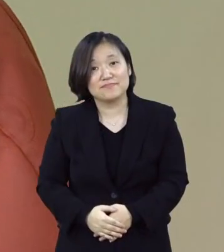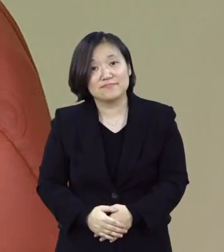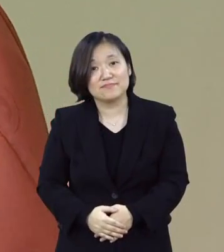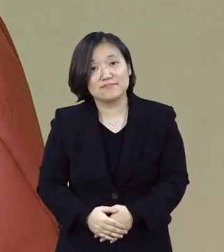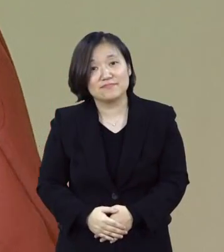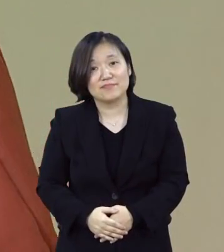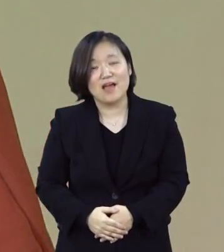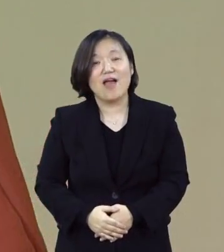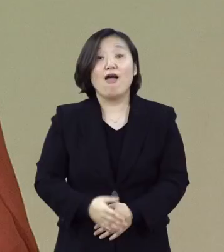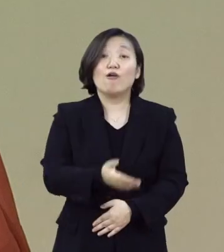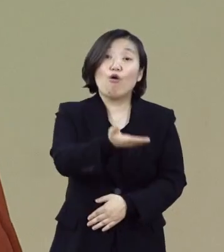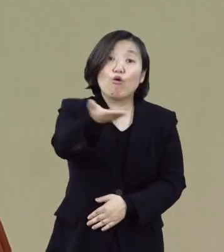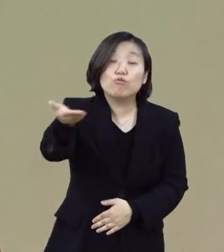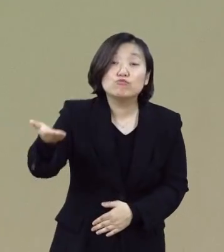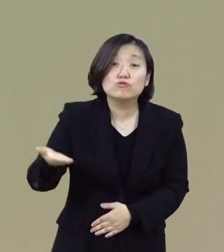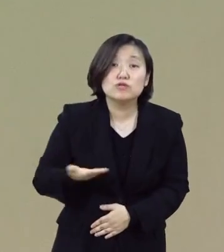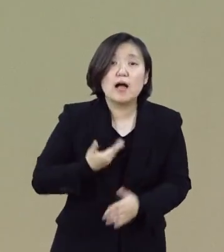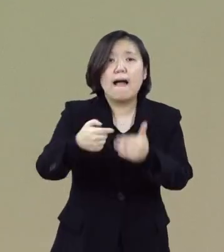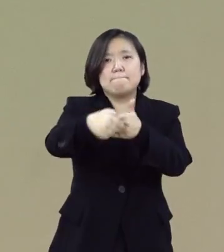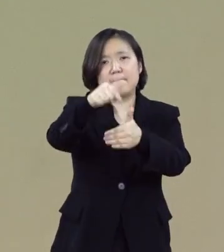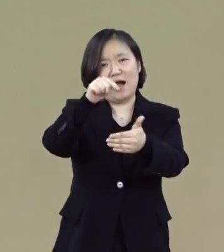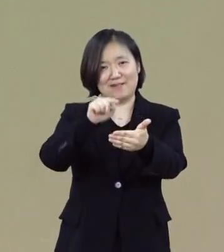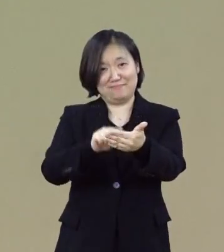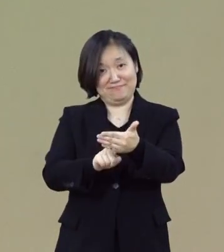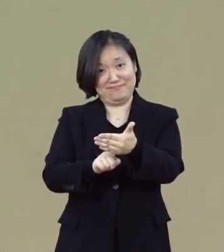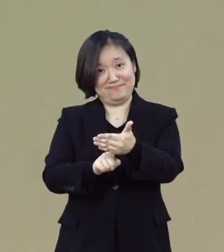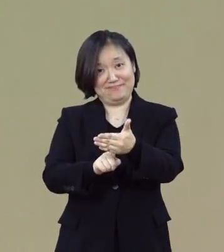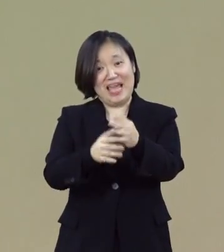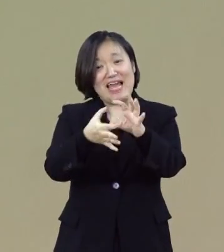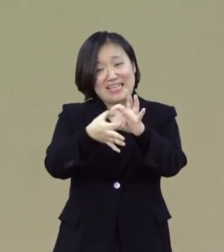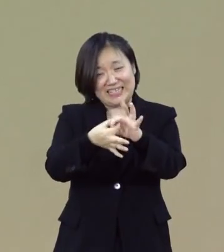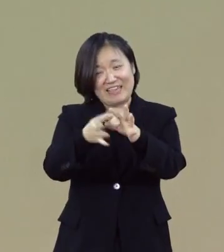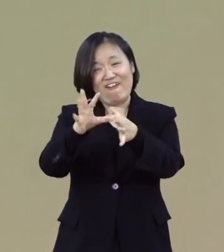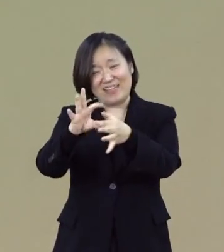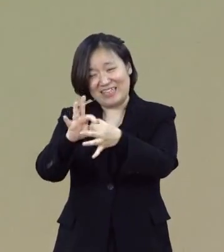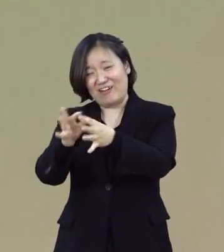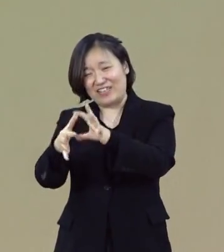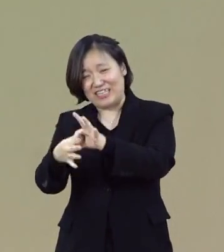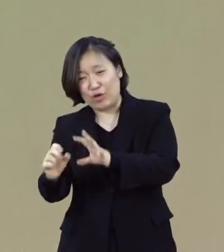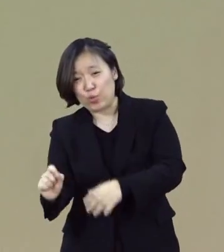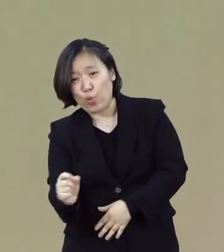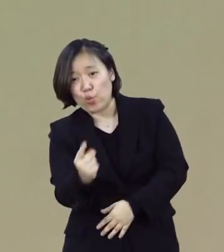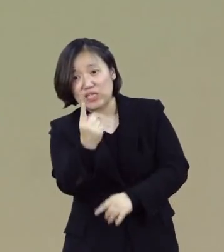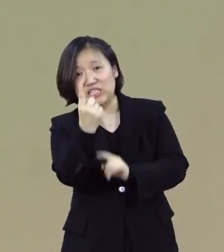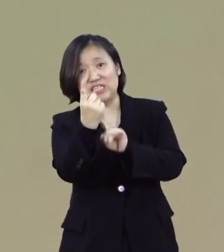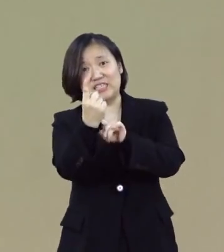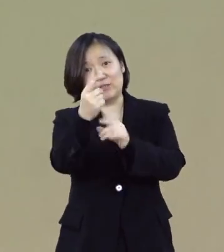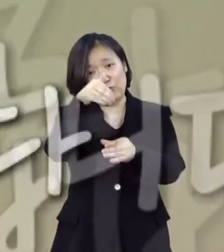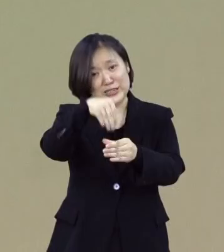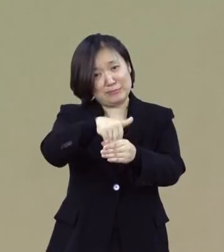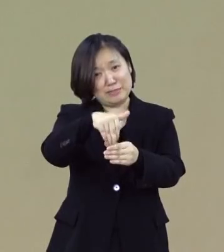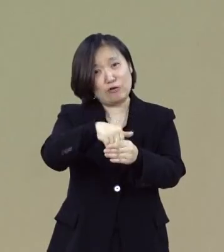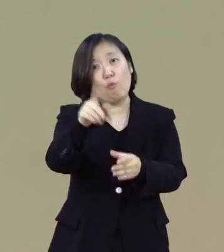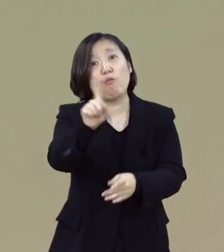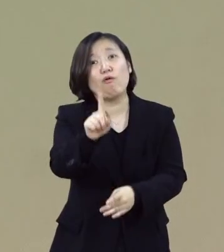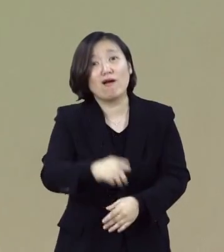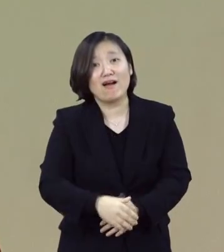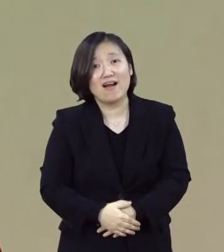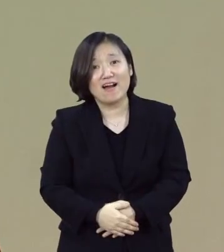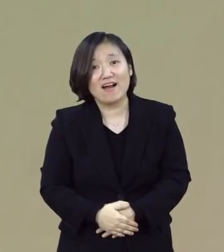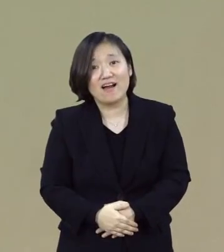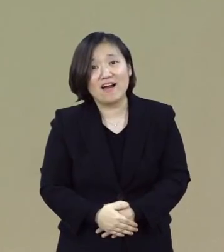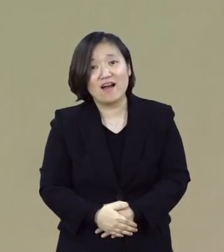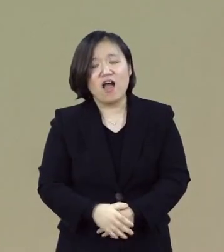여러분들은 지금 마음에 어떤 인연의 씨앗을 심고 계십니까? 원력을